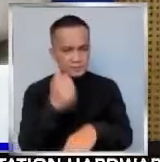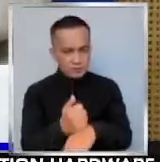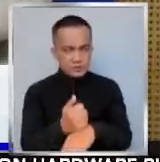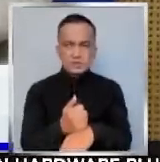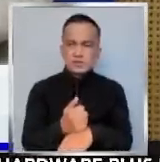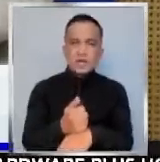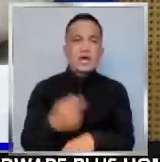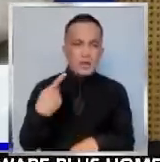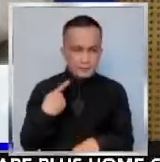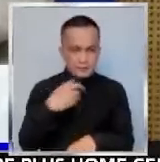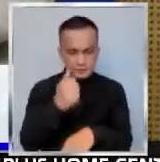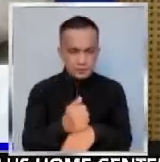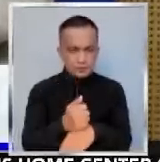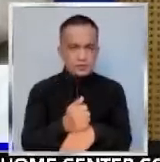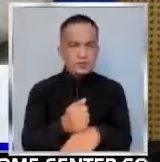Having been appointed